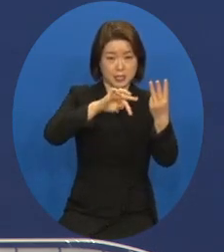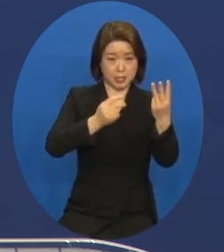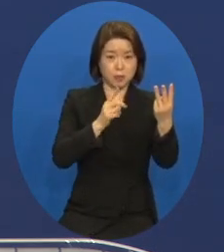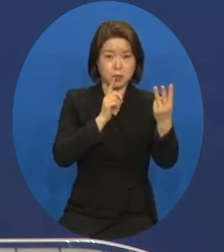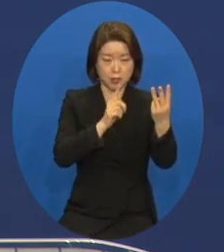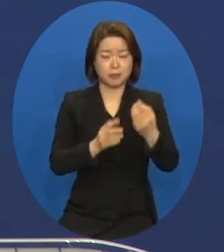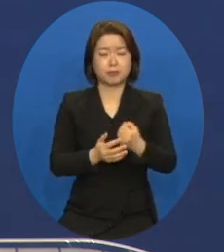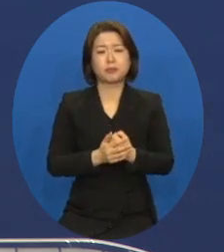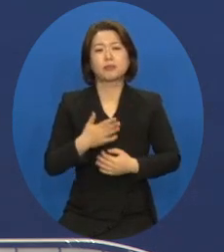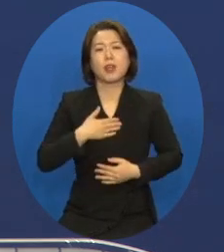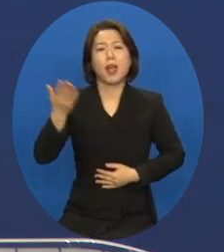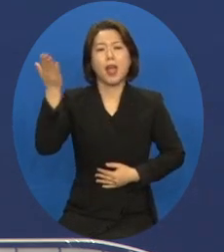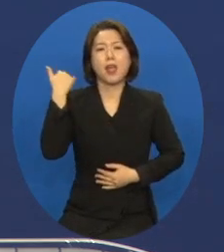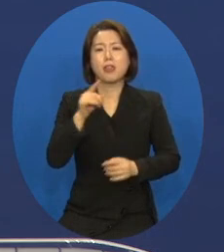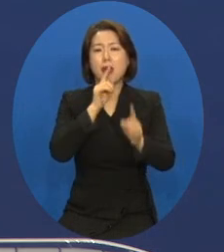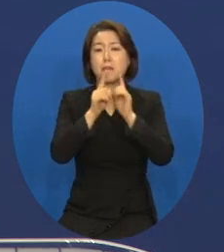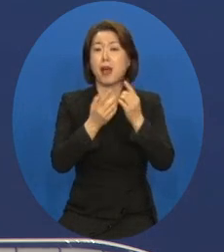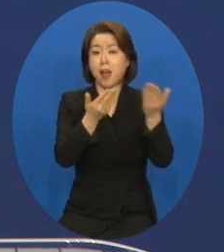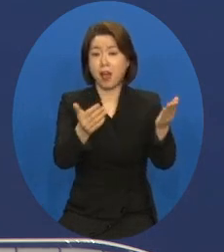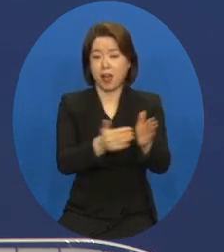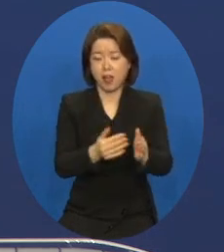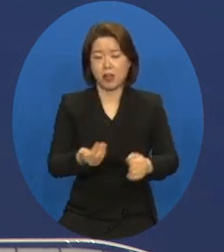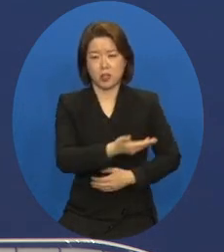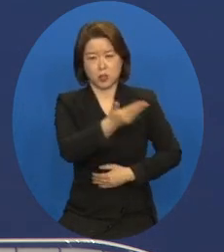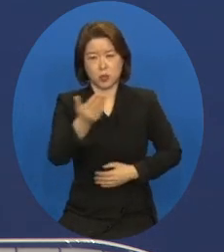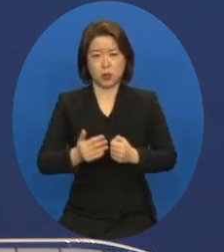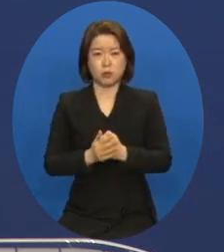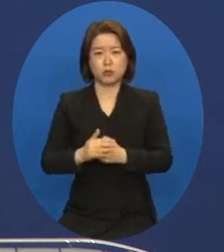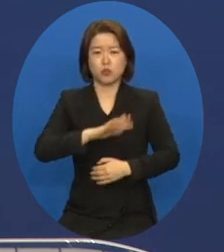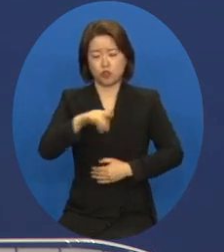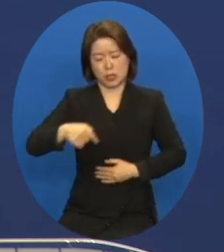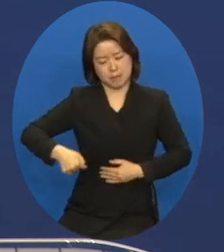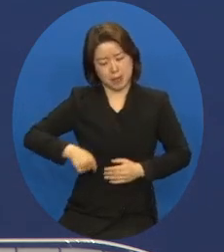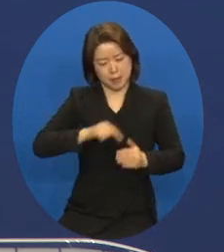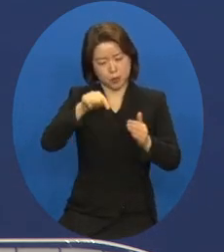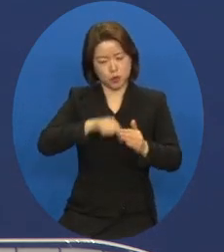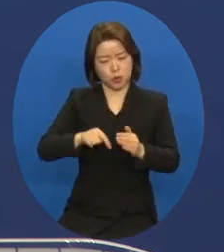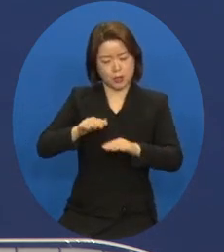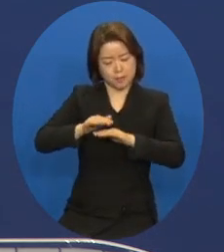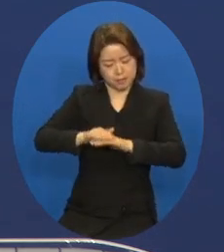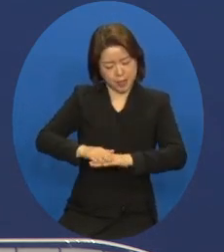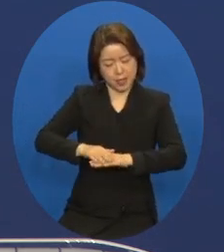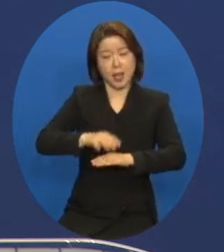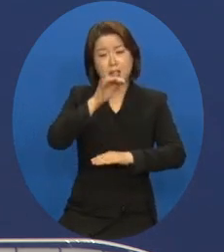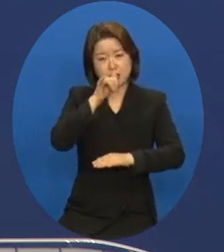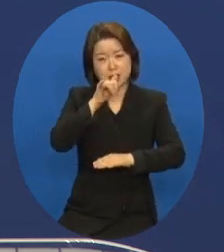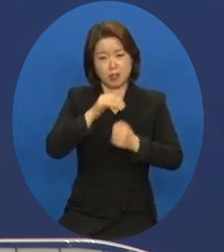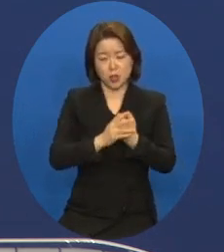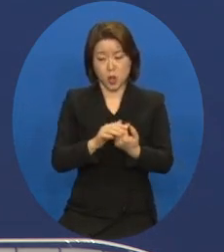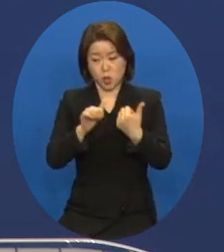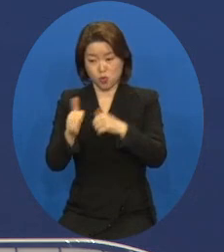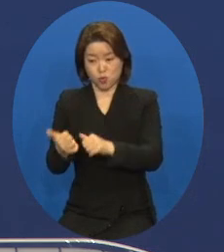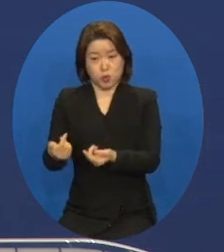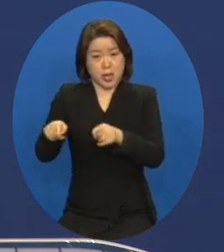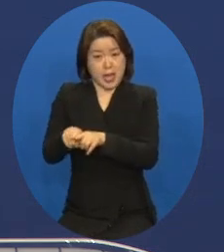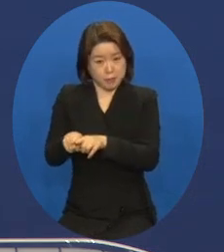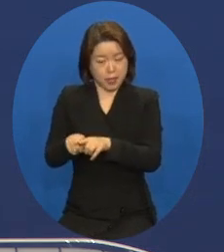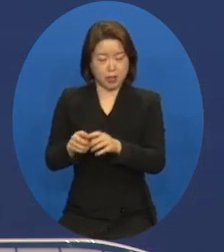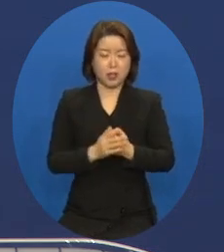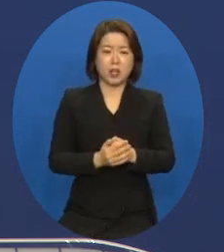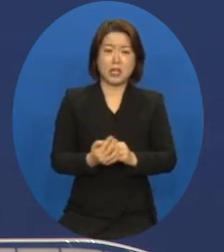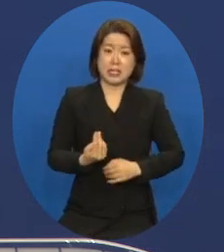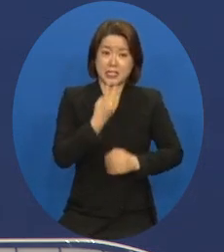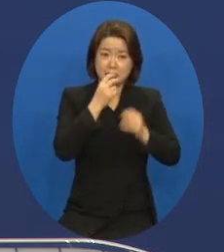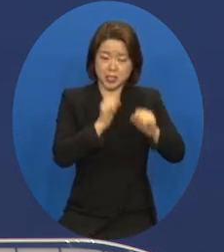전에도 말할 거 니 와 여러분은 우리 마음속에 자리잡고 있어서 죽어도 같이 죽고 살아도 같이 살